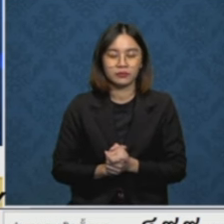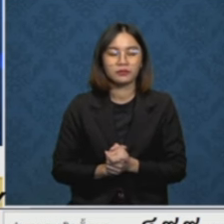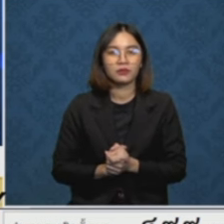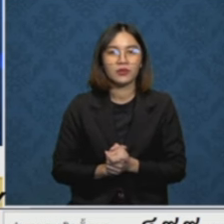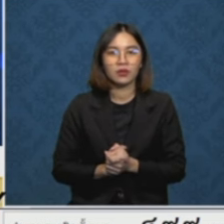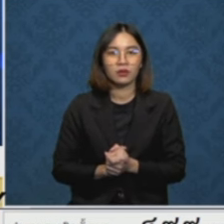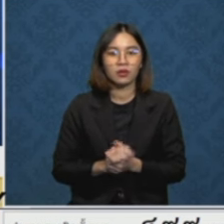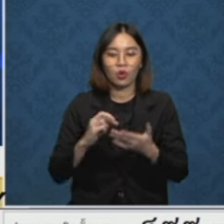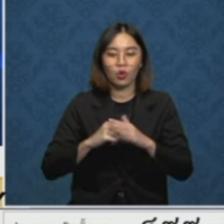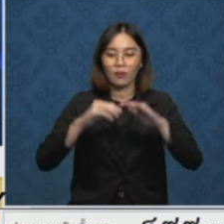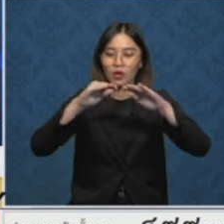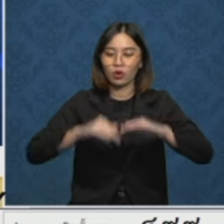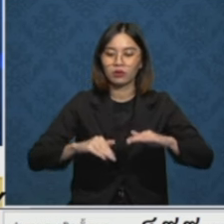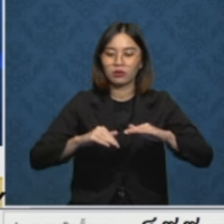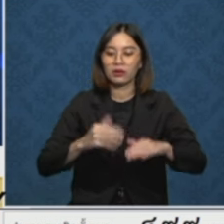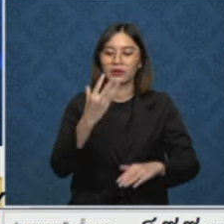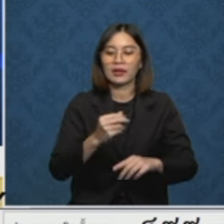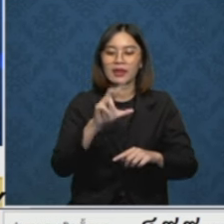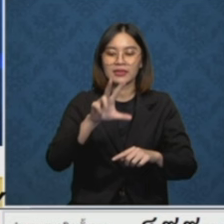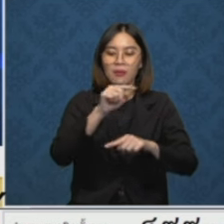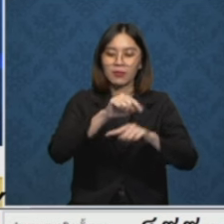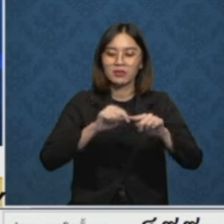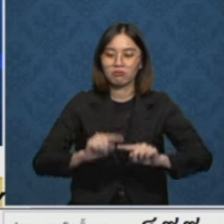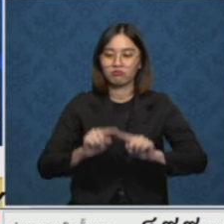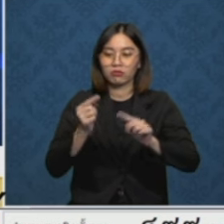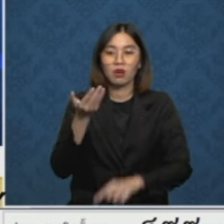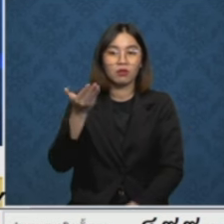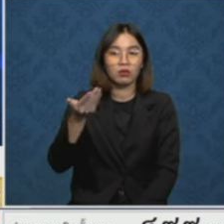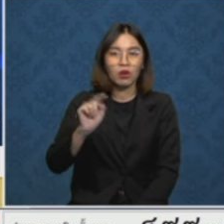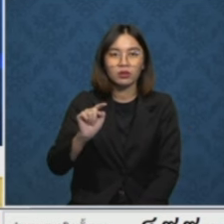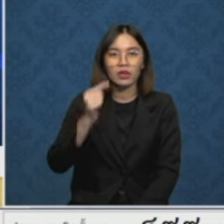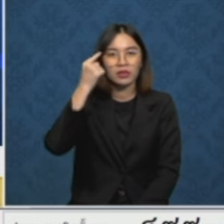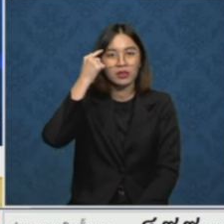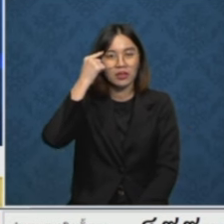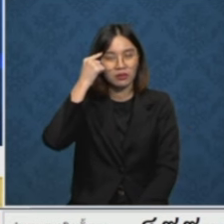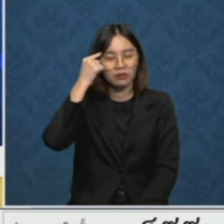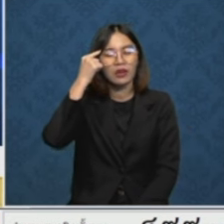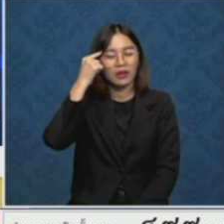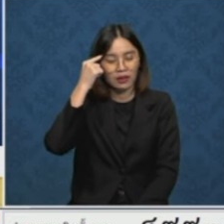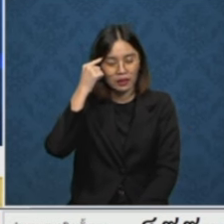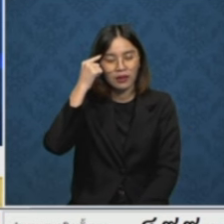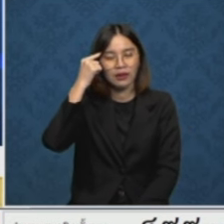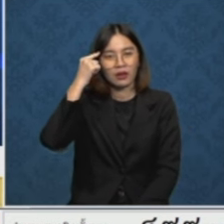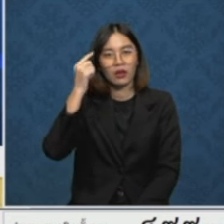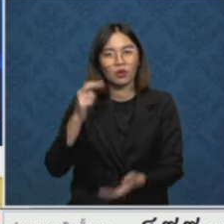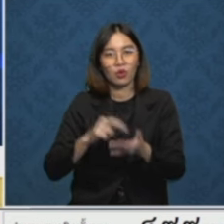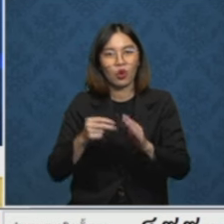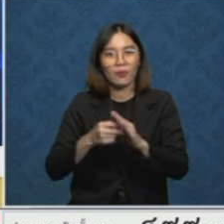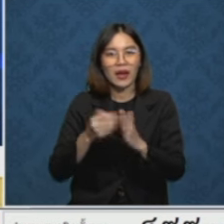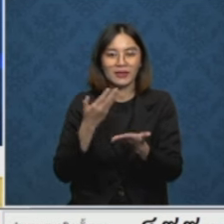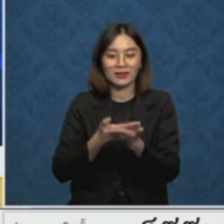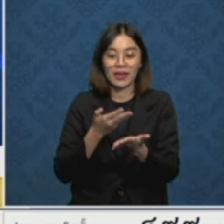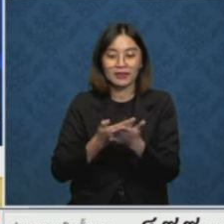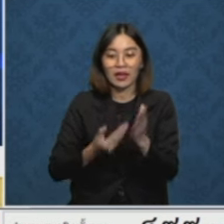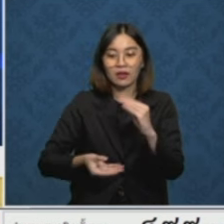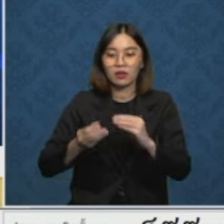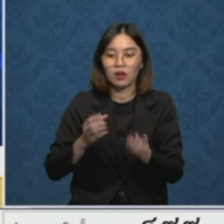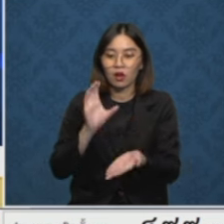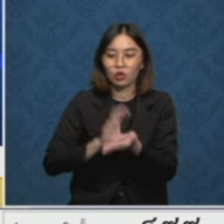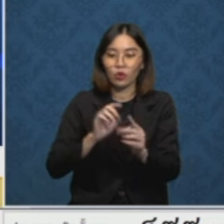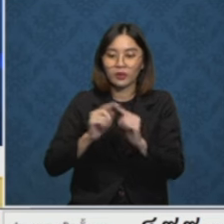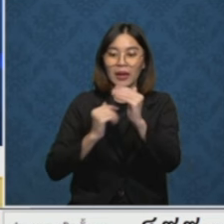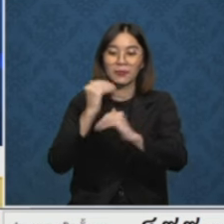จะต้องกดลงมาให้เหลือ 3% แต่ว่าของท่านเองเนี่ยน่าจะติดใจกับการที่สามารถที่จะเบ่งงบออกไปเรื่อยๆนะคะ